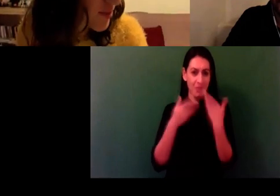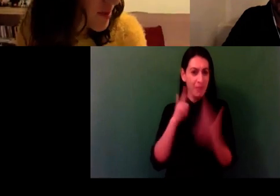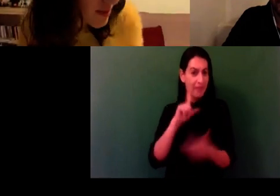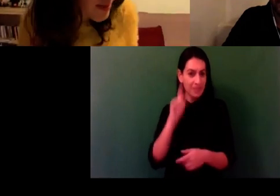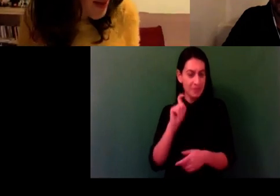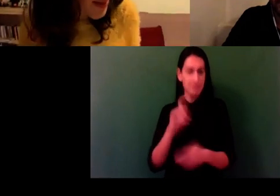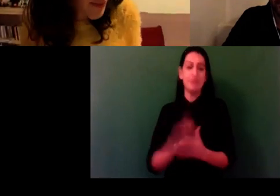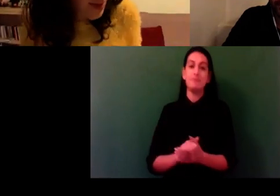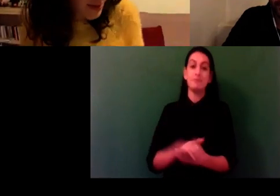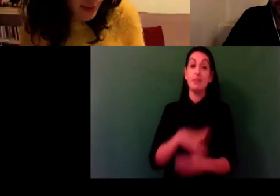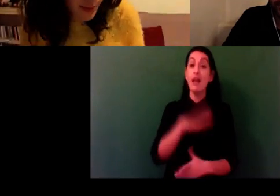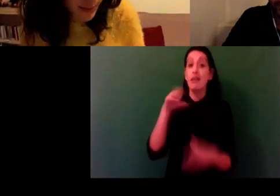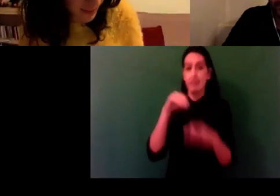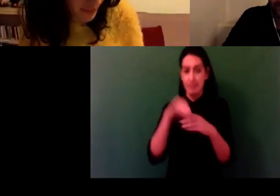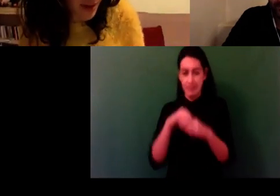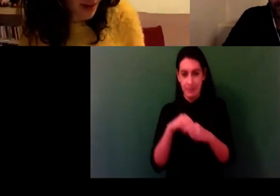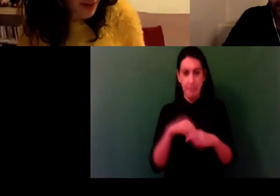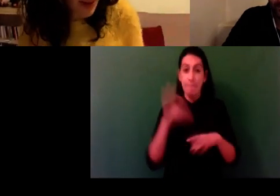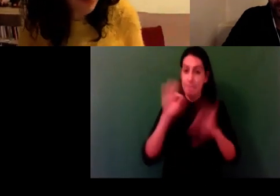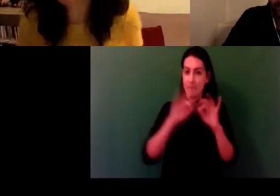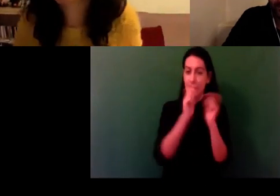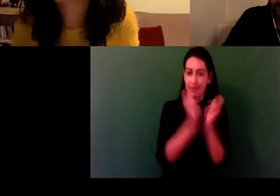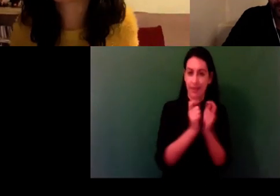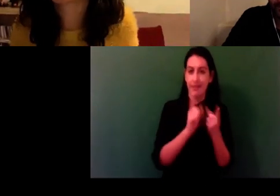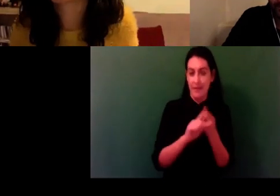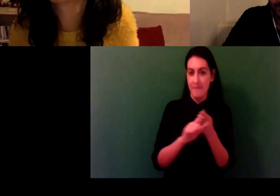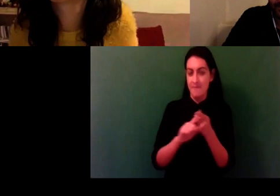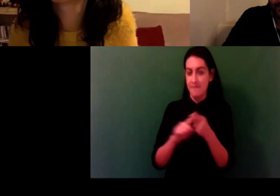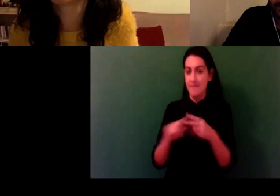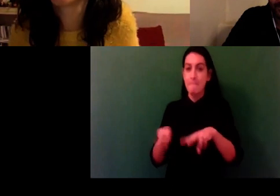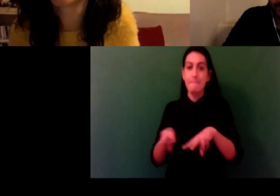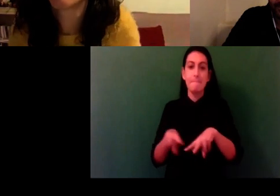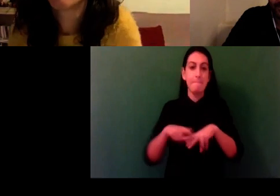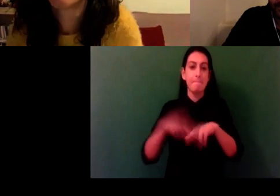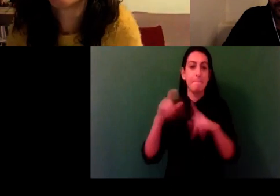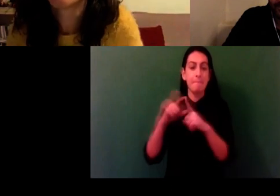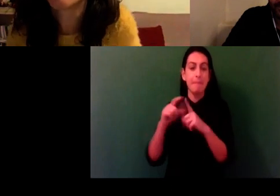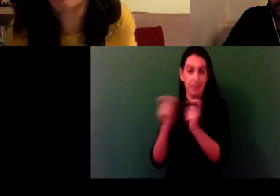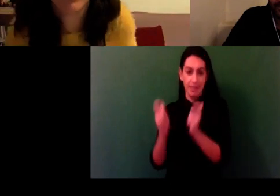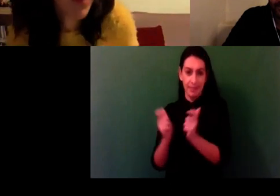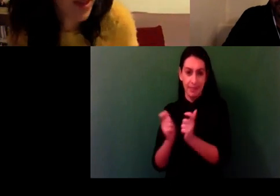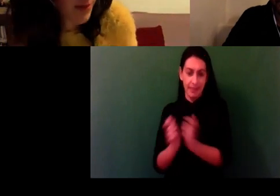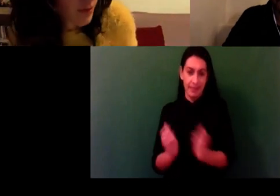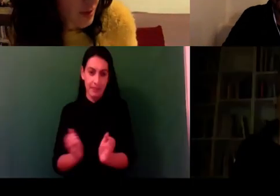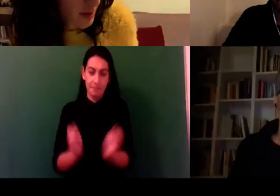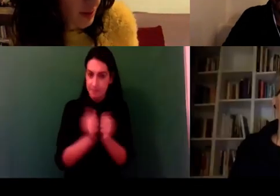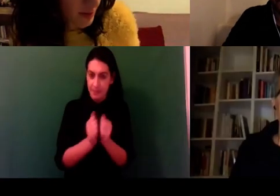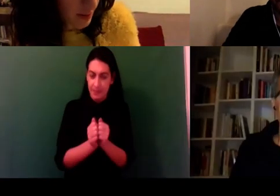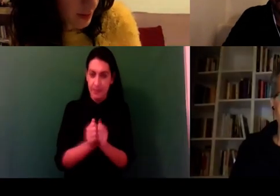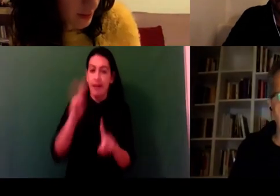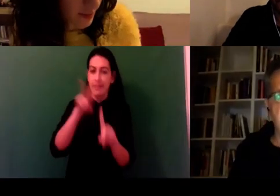Herkes için Mimarlık Derneği ve Mekanda Adalet Derneği olarak katılım ve kamusal mekan